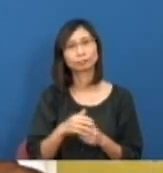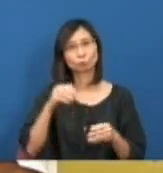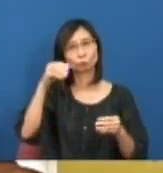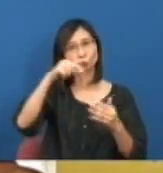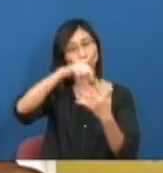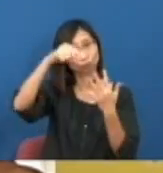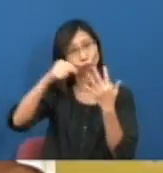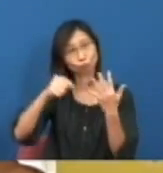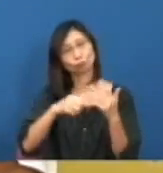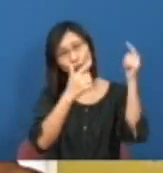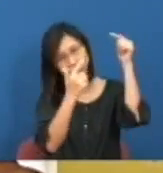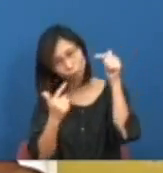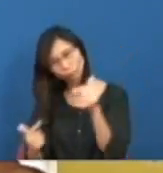過